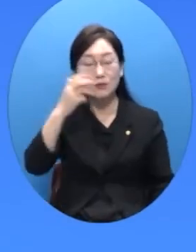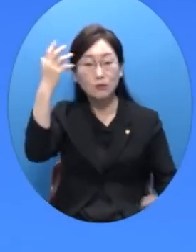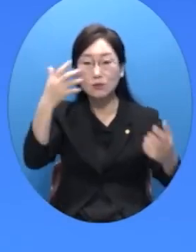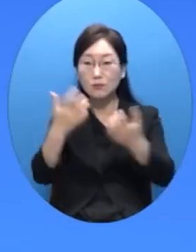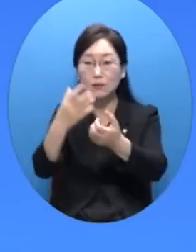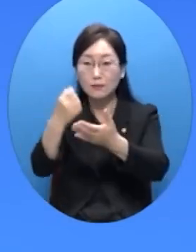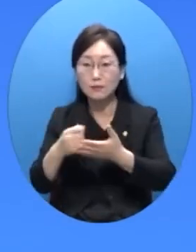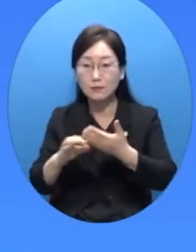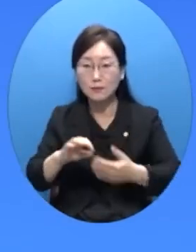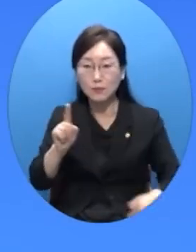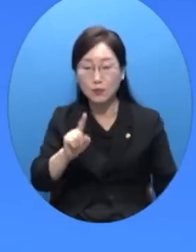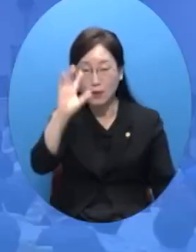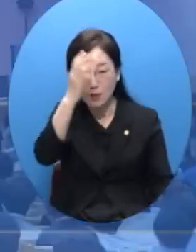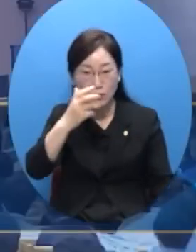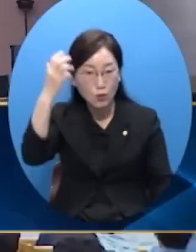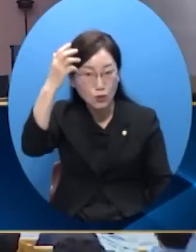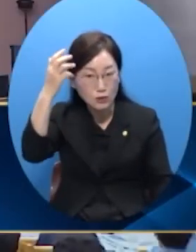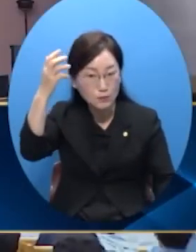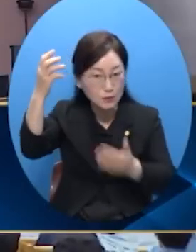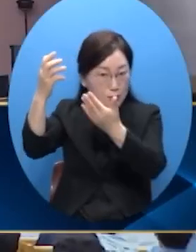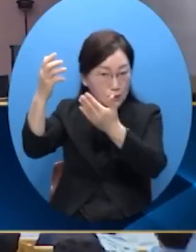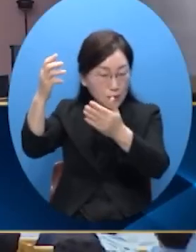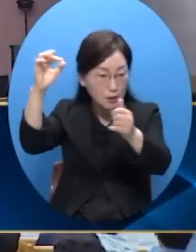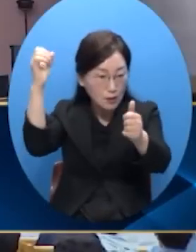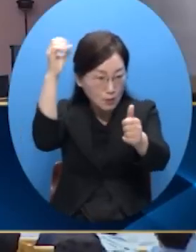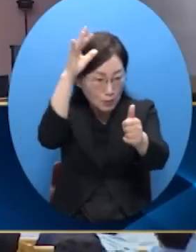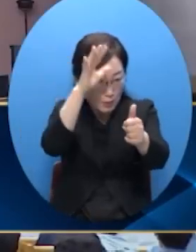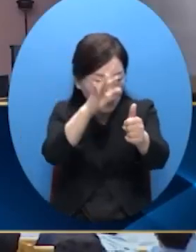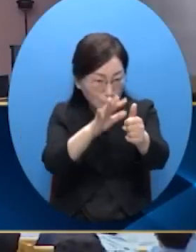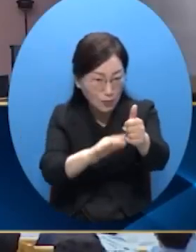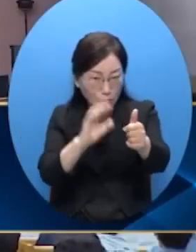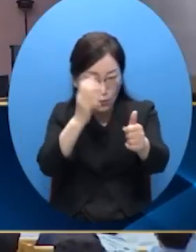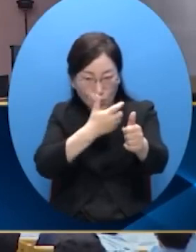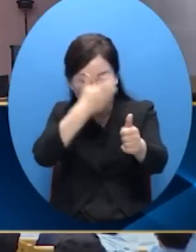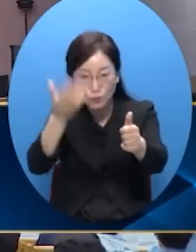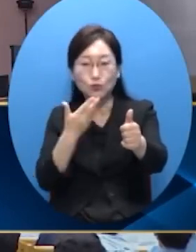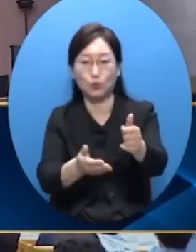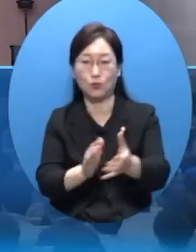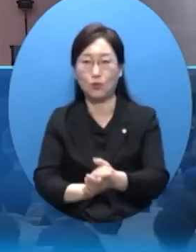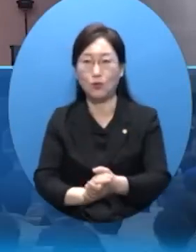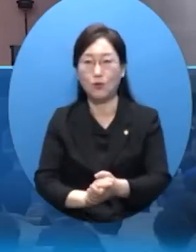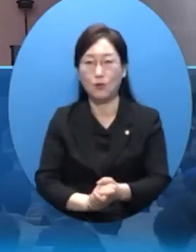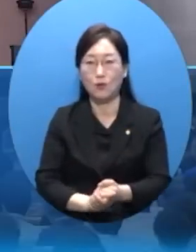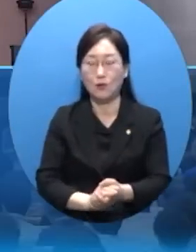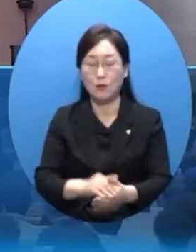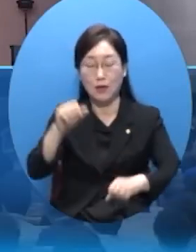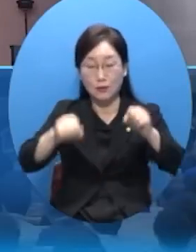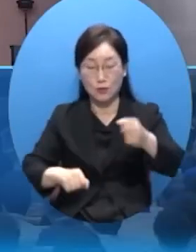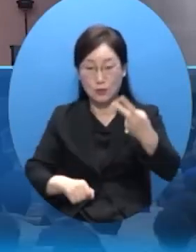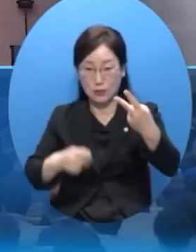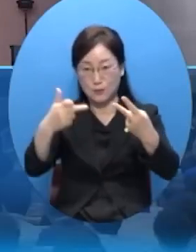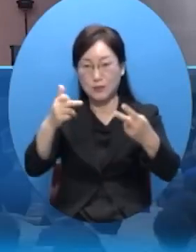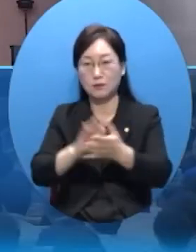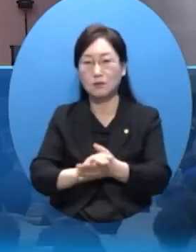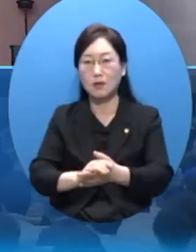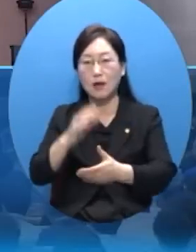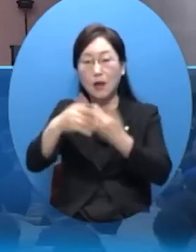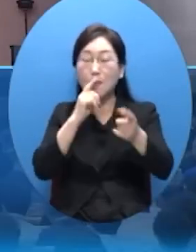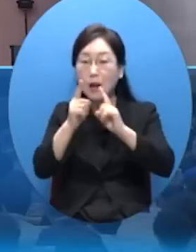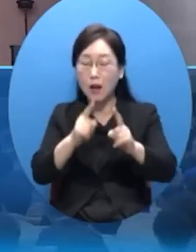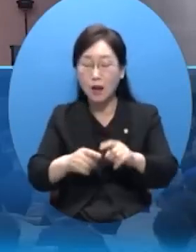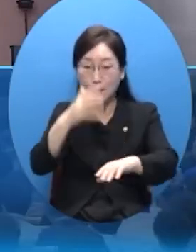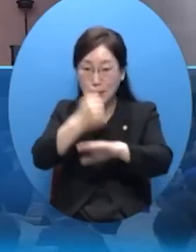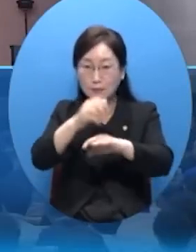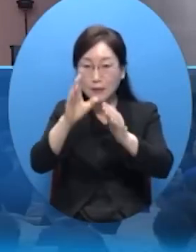충만하면 성께서 우리에게 거룩한 꿈을 꾸게 하십니다. 사도행전 2장 17절을 말씀합니다. 하나님이 말씀하시기를 말세에 내가 내